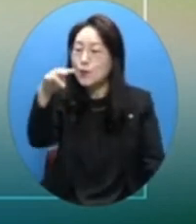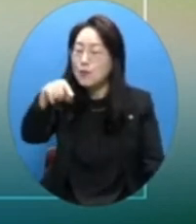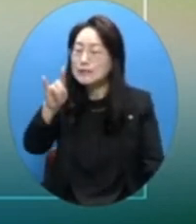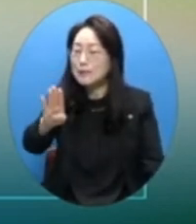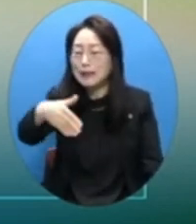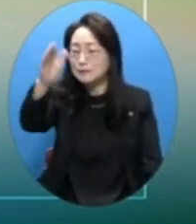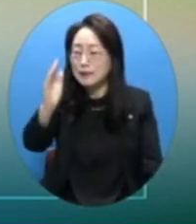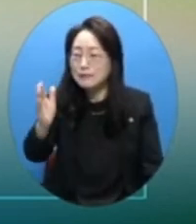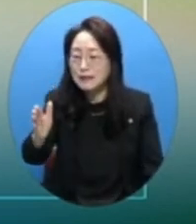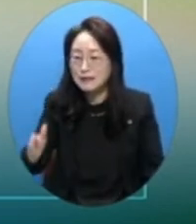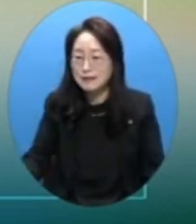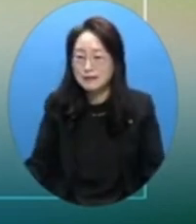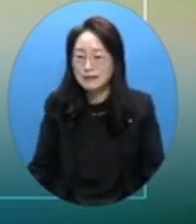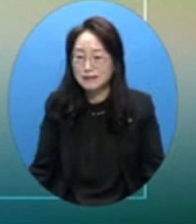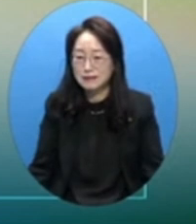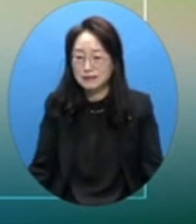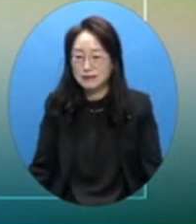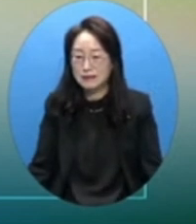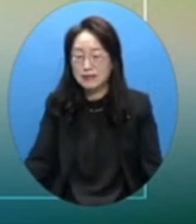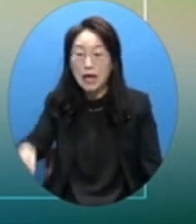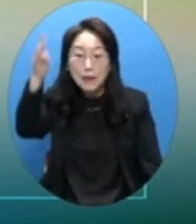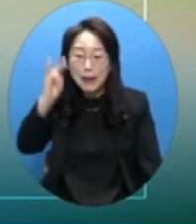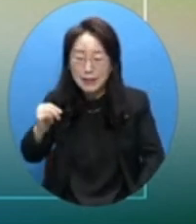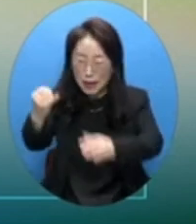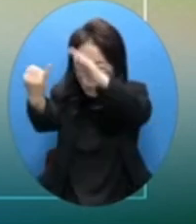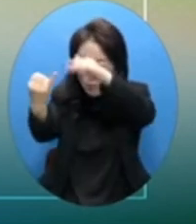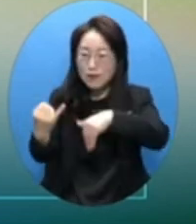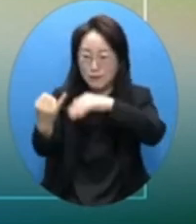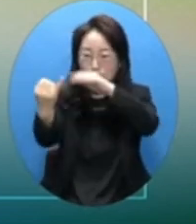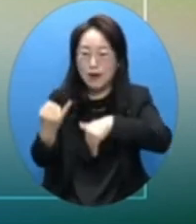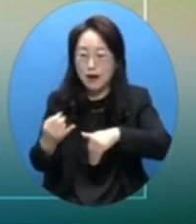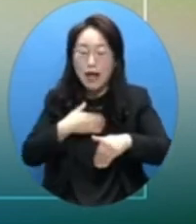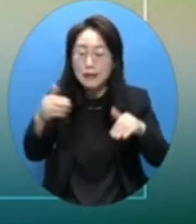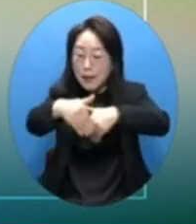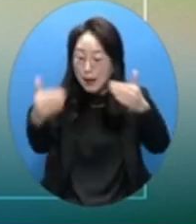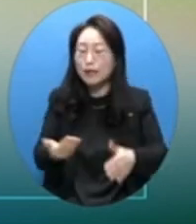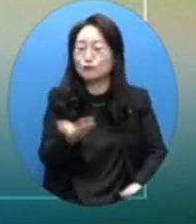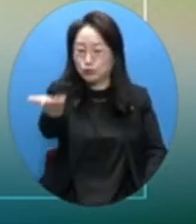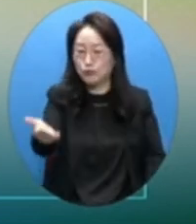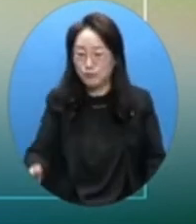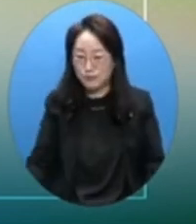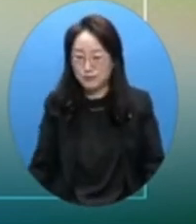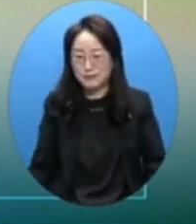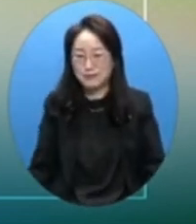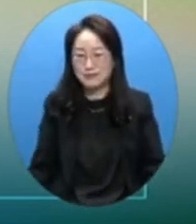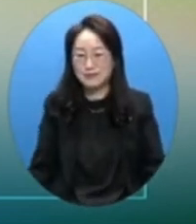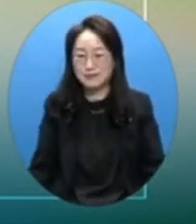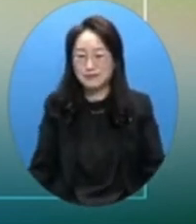가지 마세요 마리를 데려오세요 내 방을 쓰세요